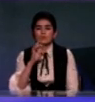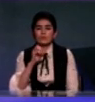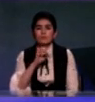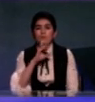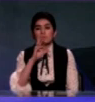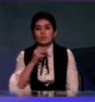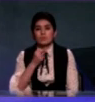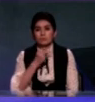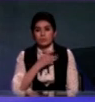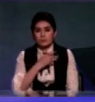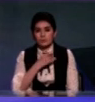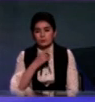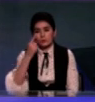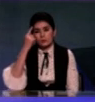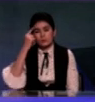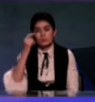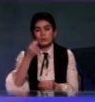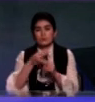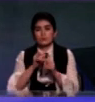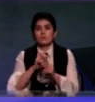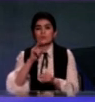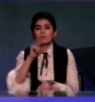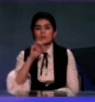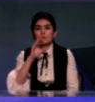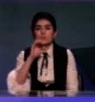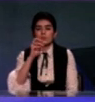общем виде нервная система напоминает лестницу.